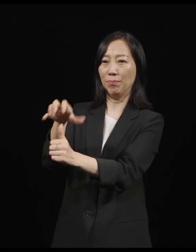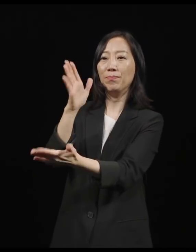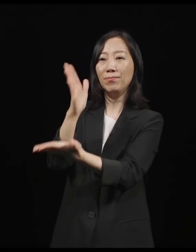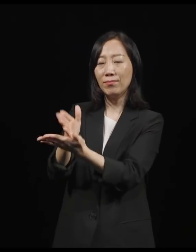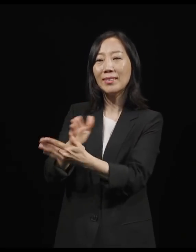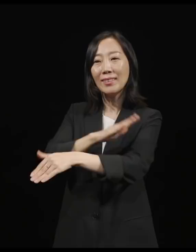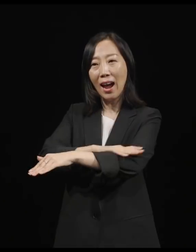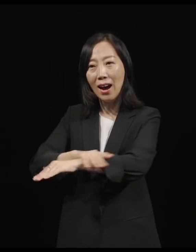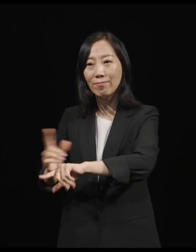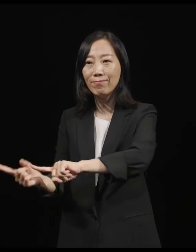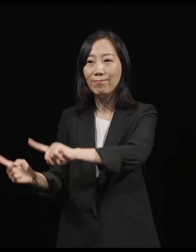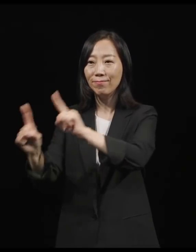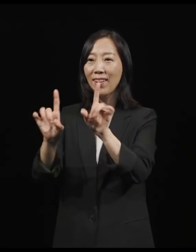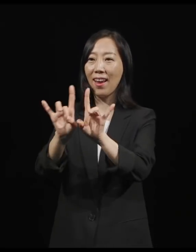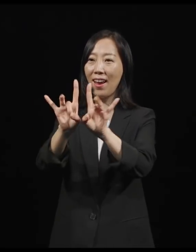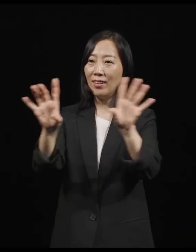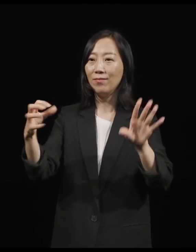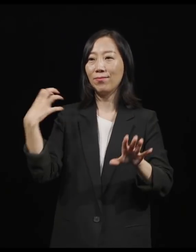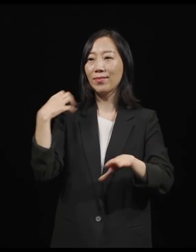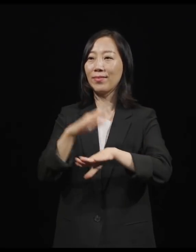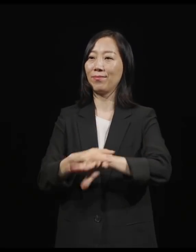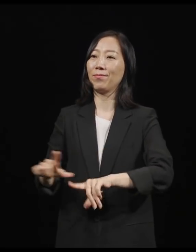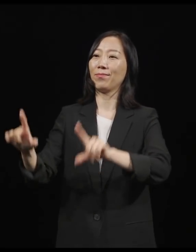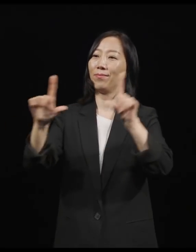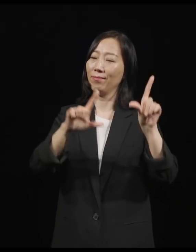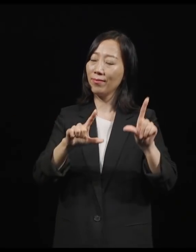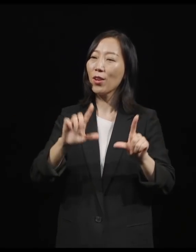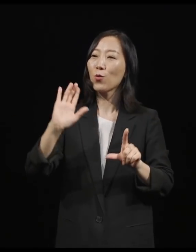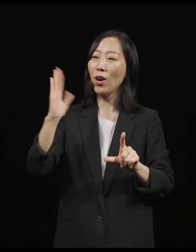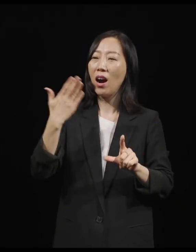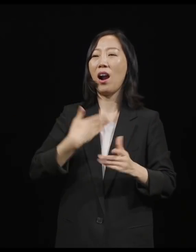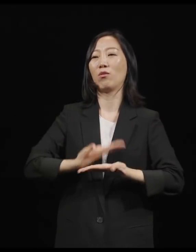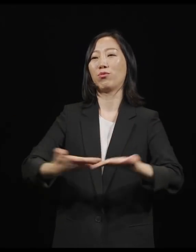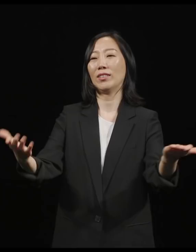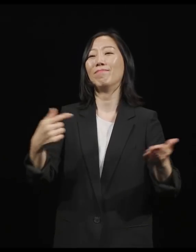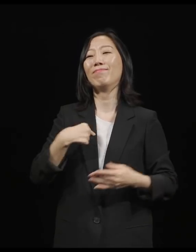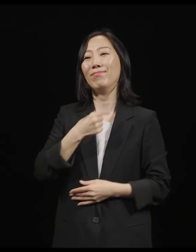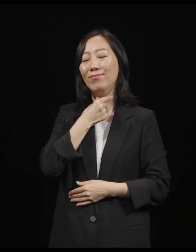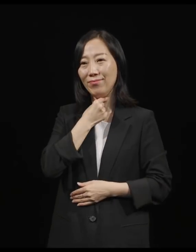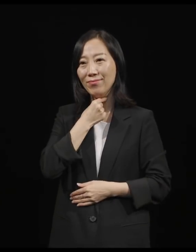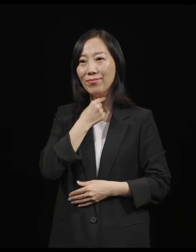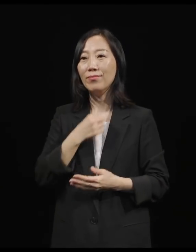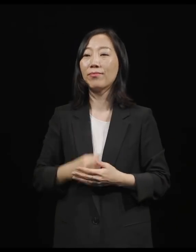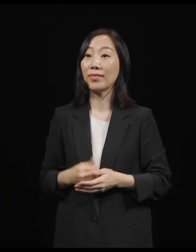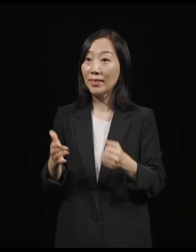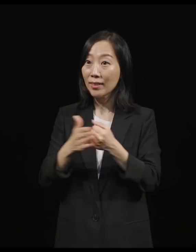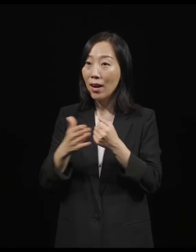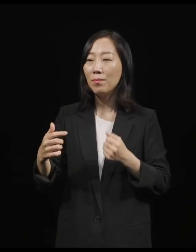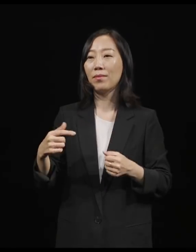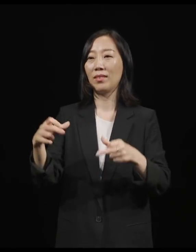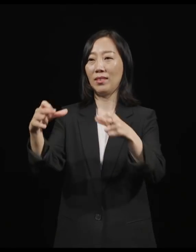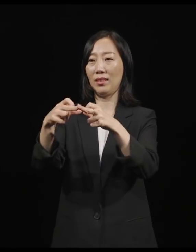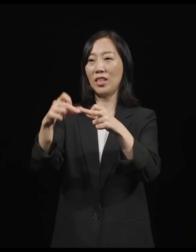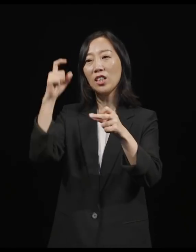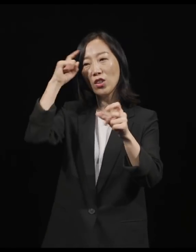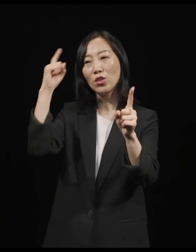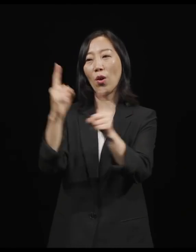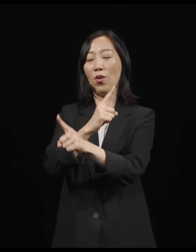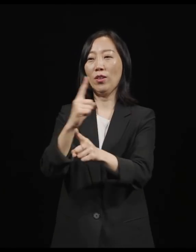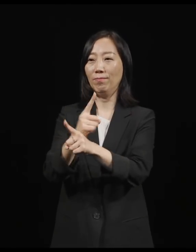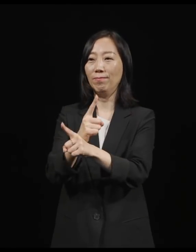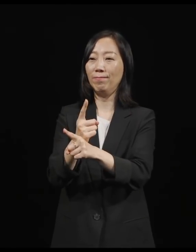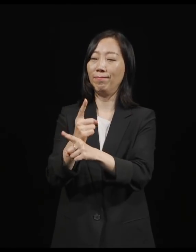회복되면 각자의 역할을 해나갈 수 있다고 알리고 싶었습니다. 그래서 저는 장애인식 개선